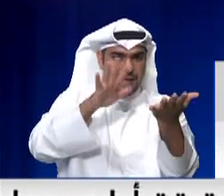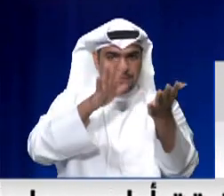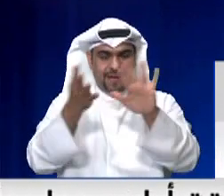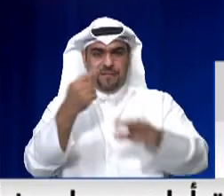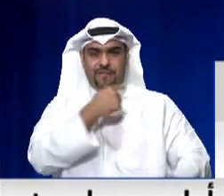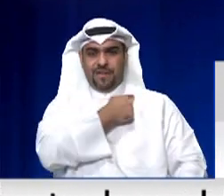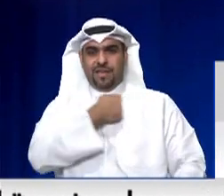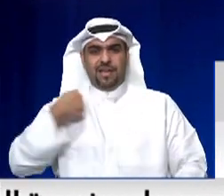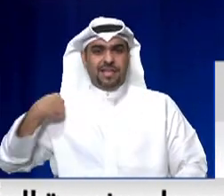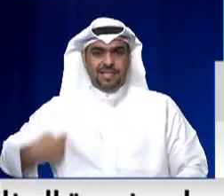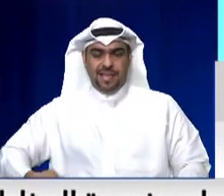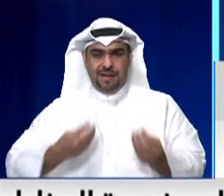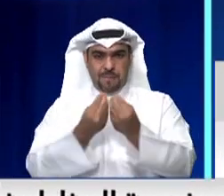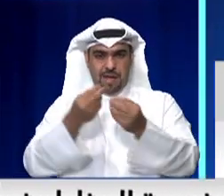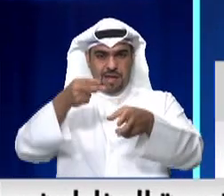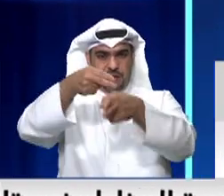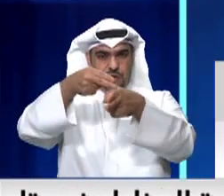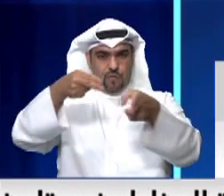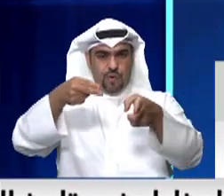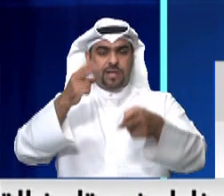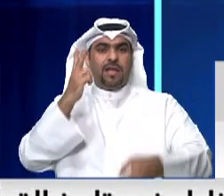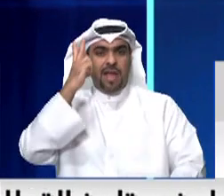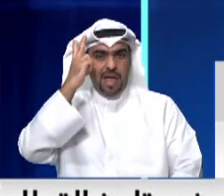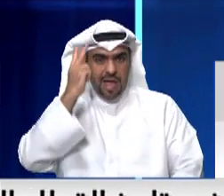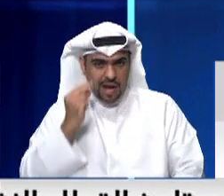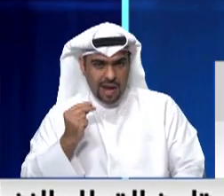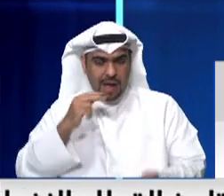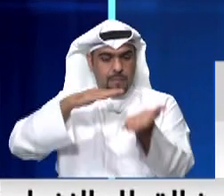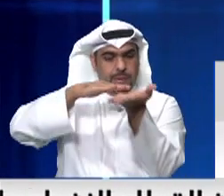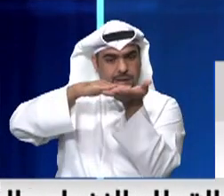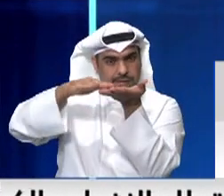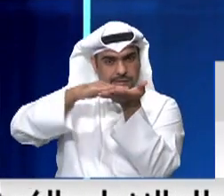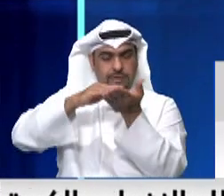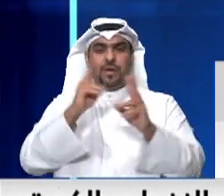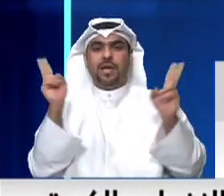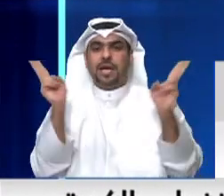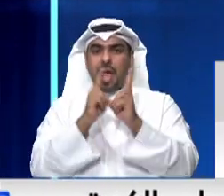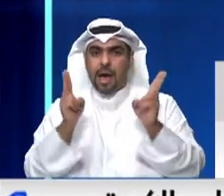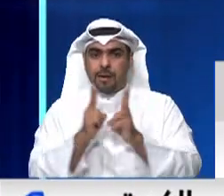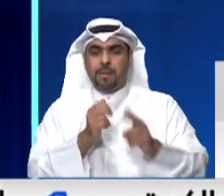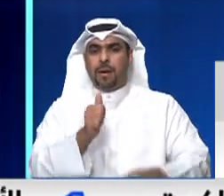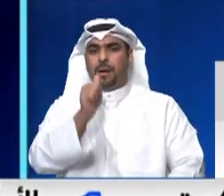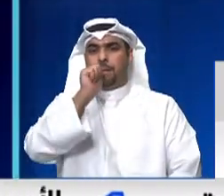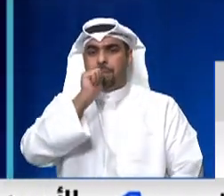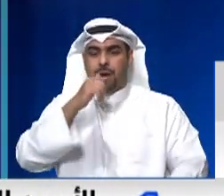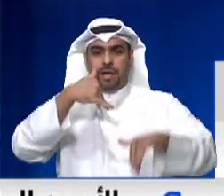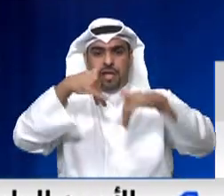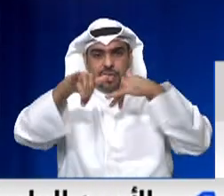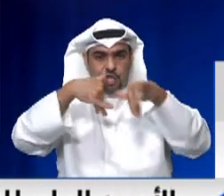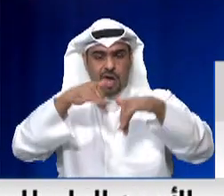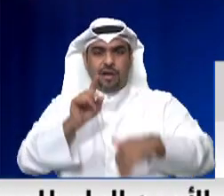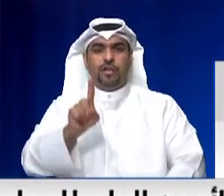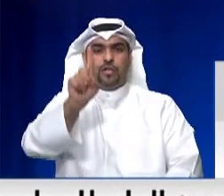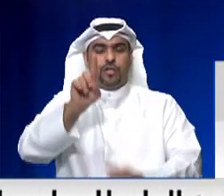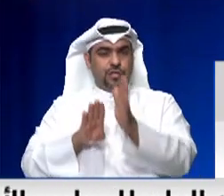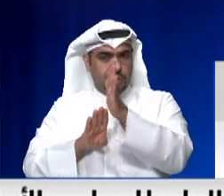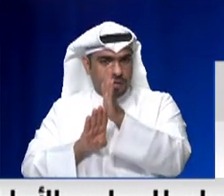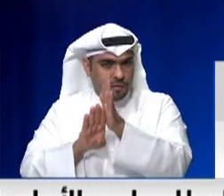المبادره يهدف الى تطوير البنيه التحتيه اللوجستيه وتضمينها في رؤيه الكويت 205